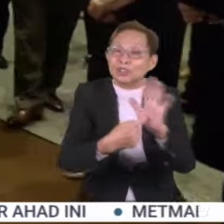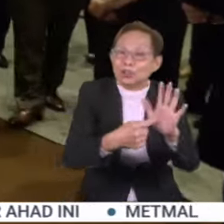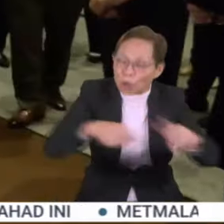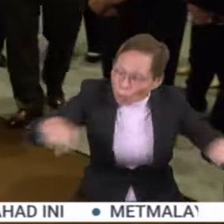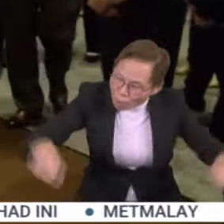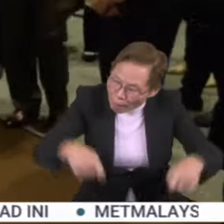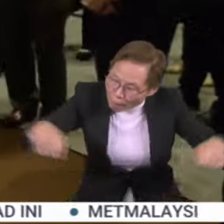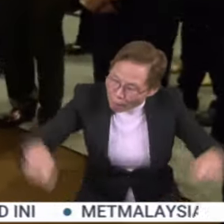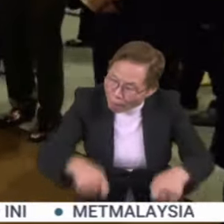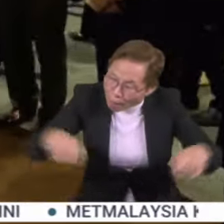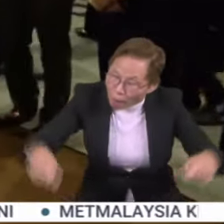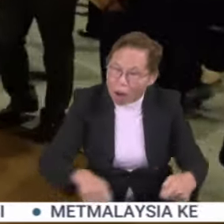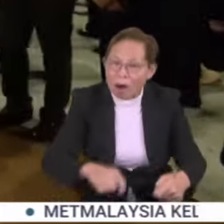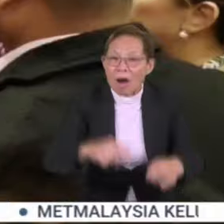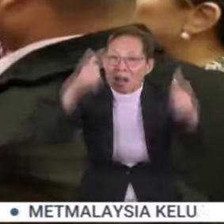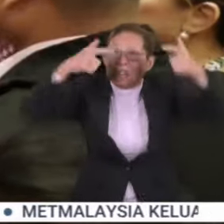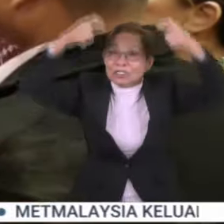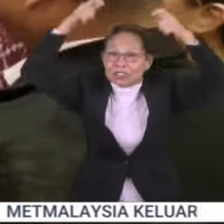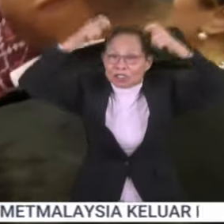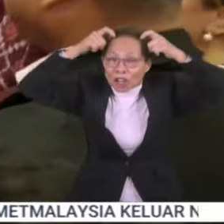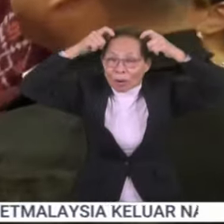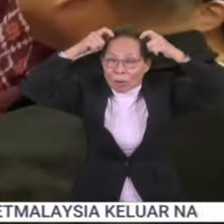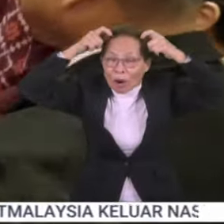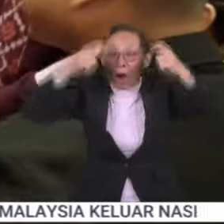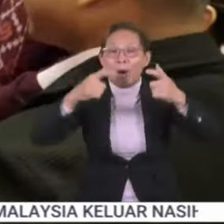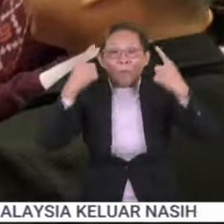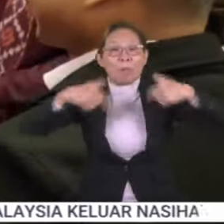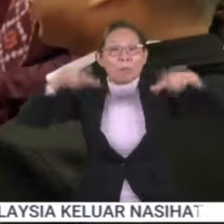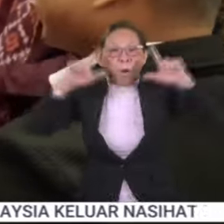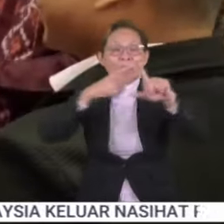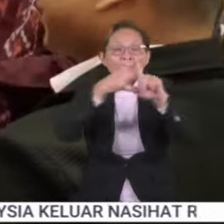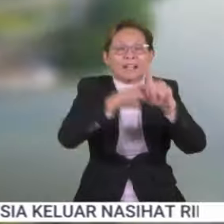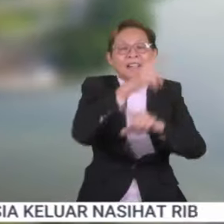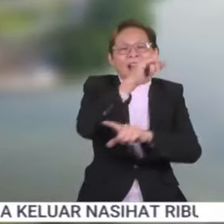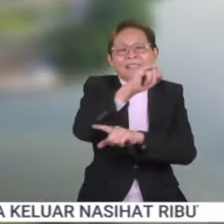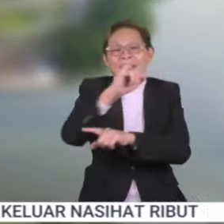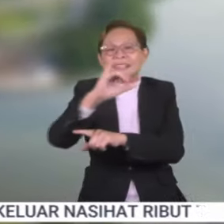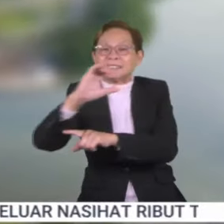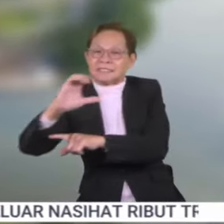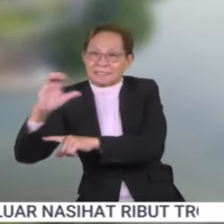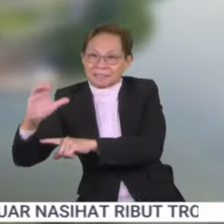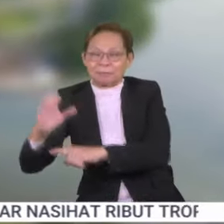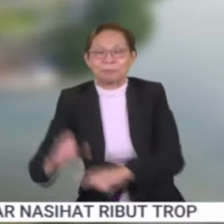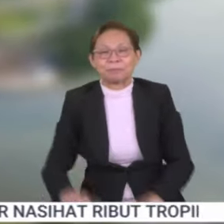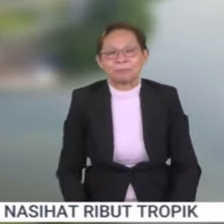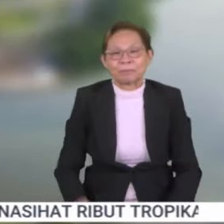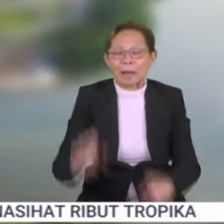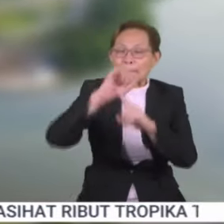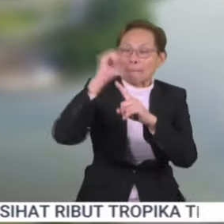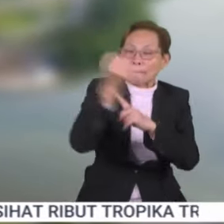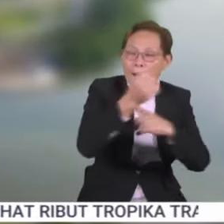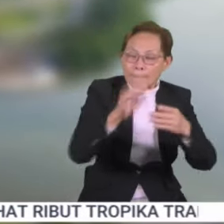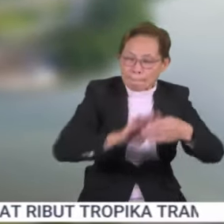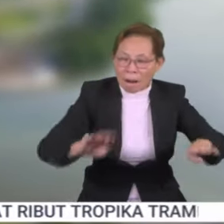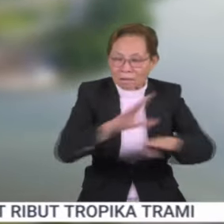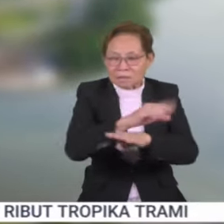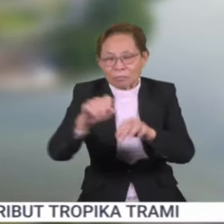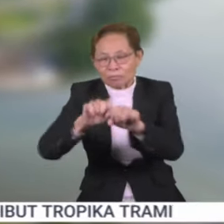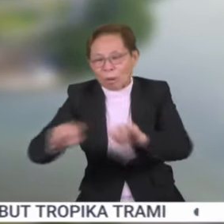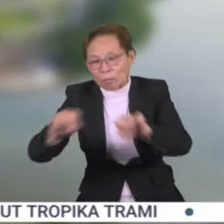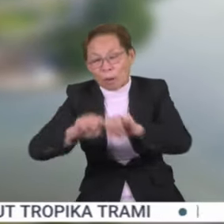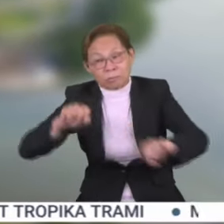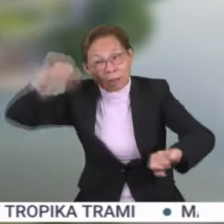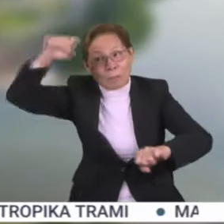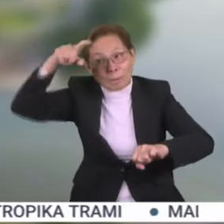memasak secara langsung oleh chef terkemuka dari sicc Persatuan bahasa dan sastera